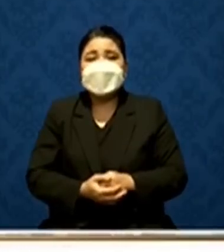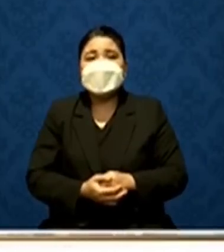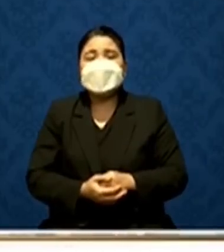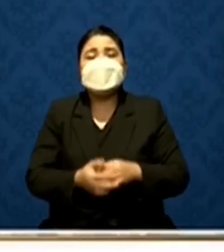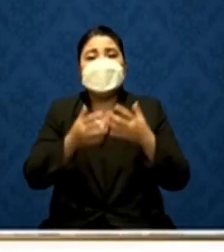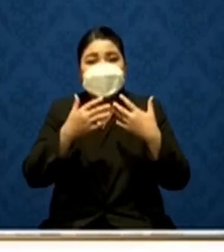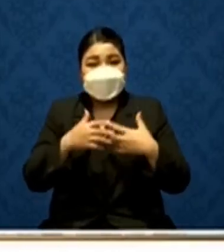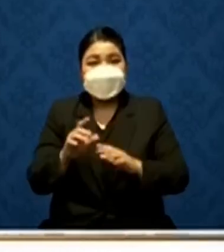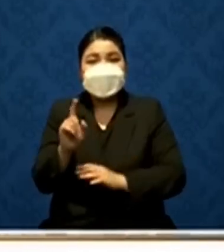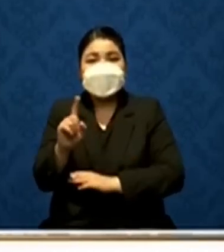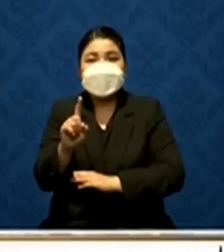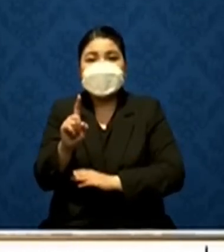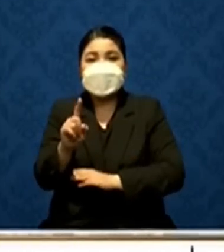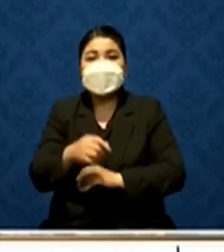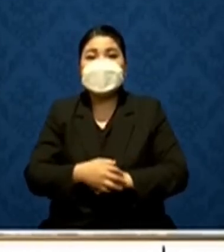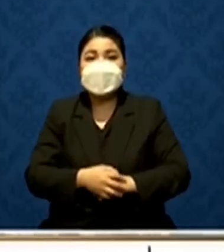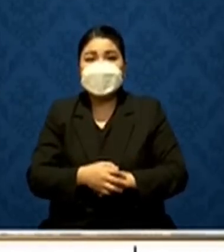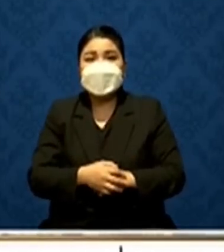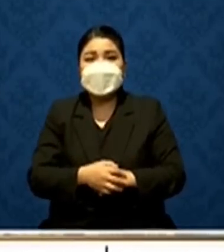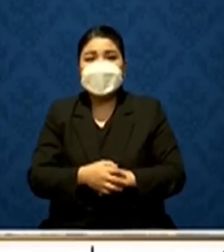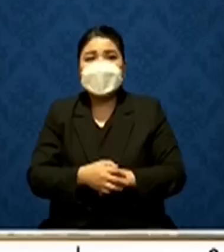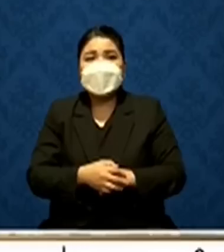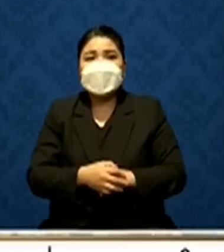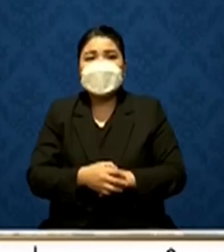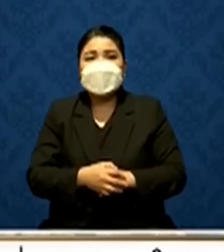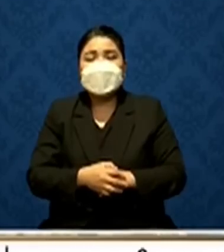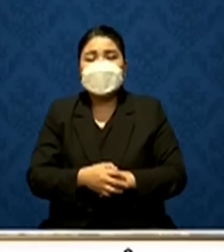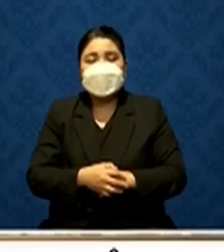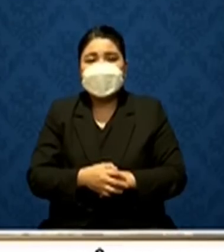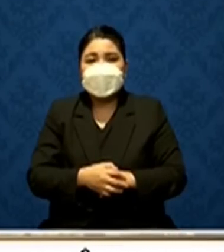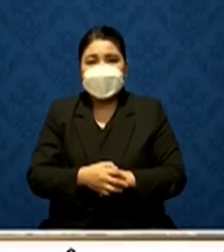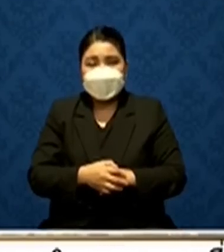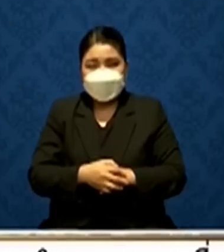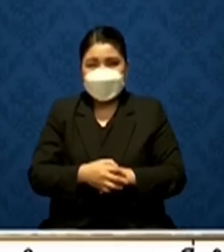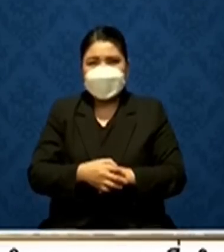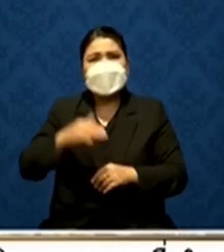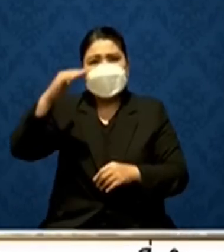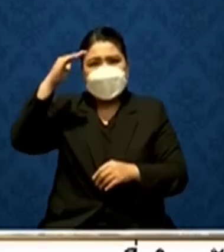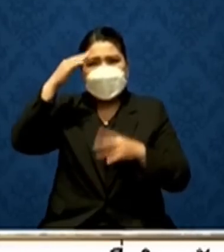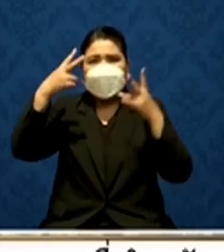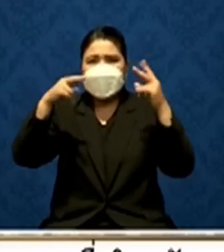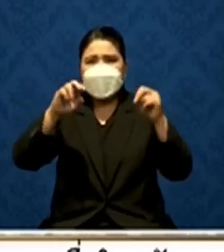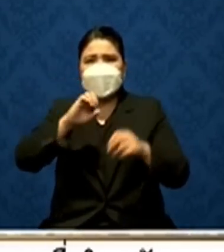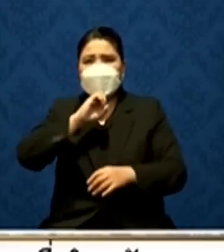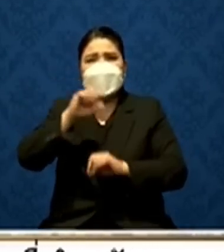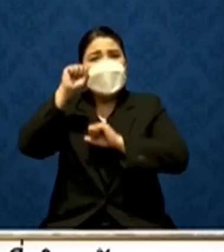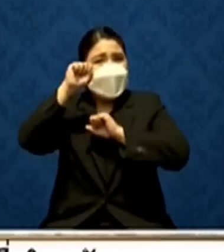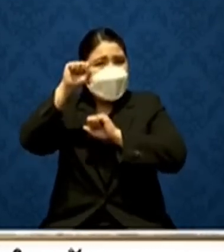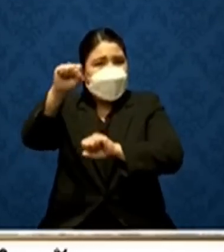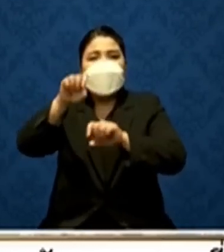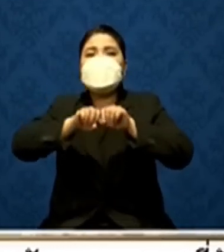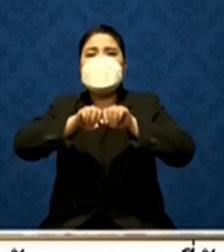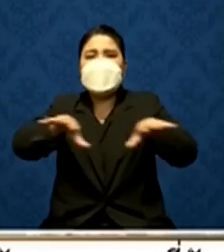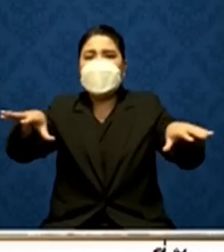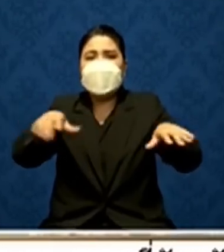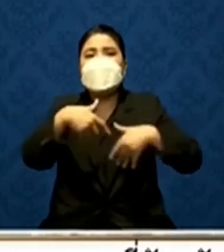อีกและถ้าท่านจะต้องประกาศให้โลกนี้และพี่น้องประชาชนคนไทยทุกคนได้รู้ว่า